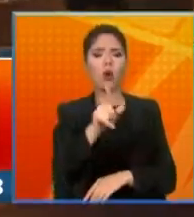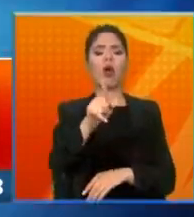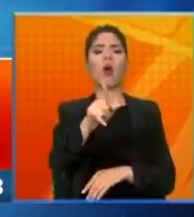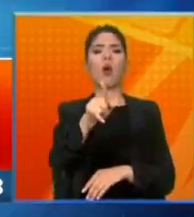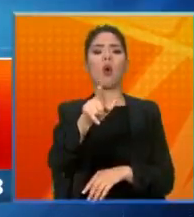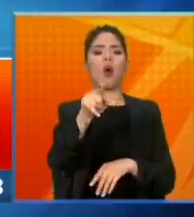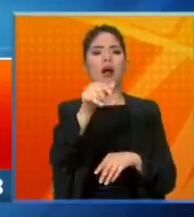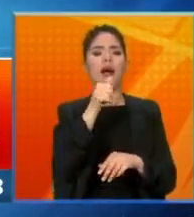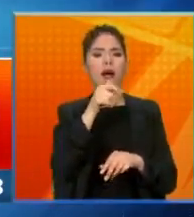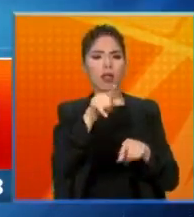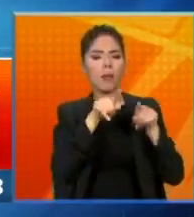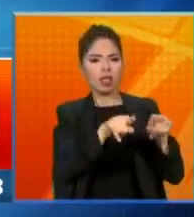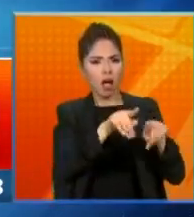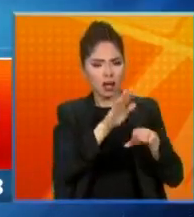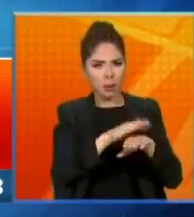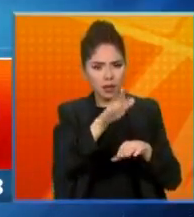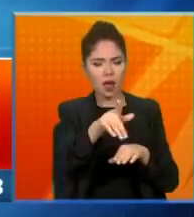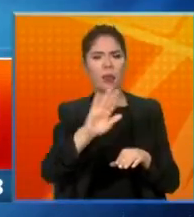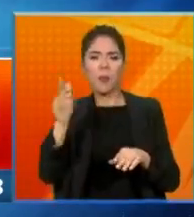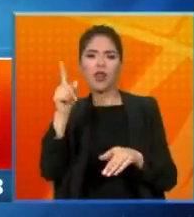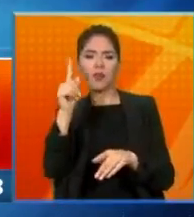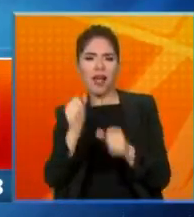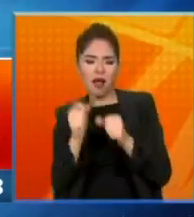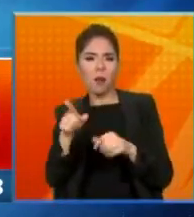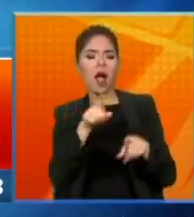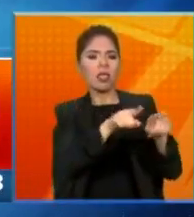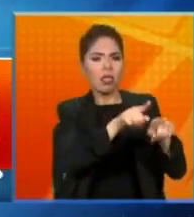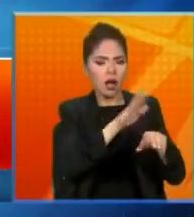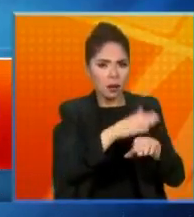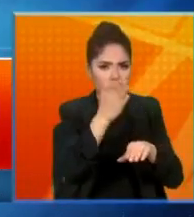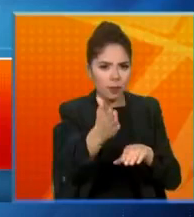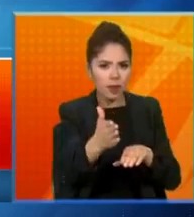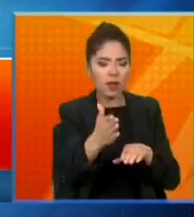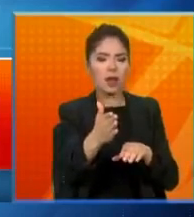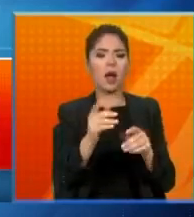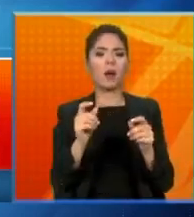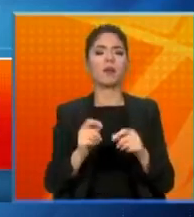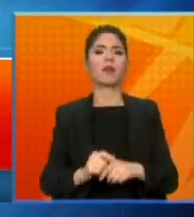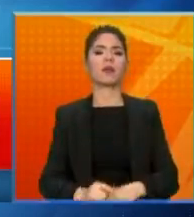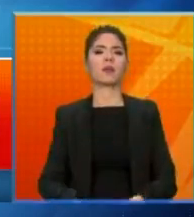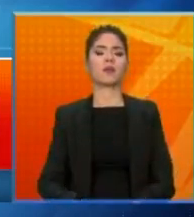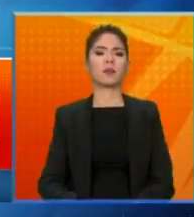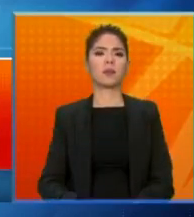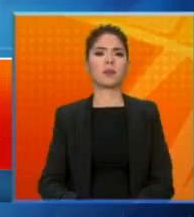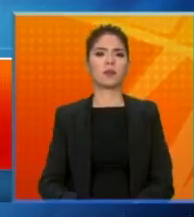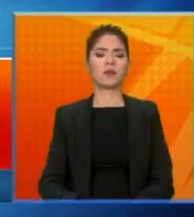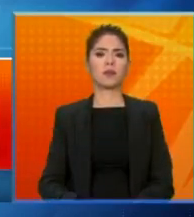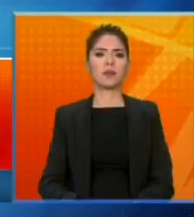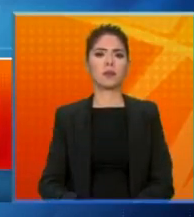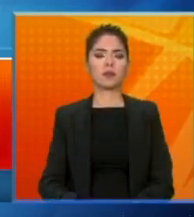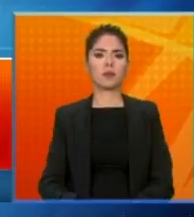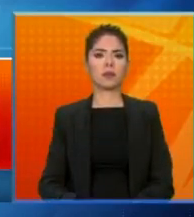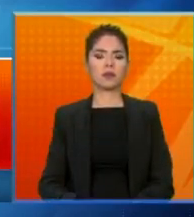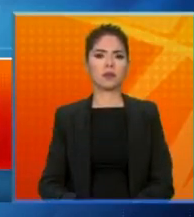peşine düştü. Arabaları kundakladılar. Şu anda peşlerine gidiyoruz. Evet, Balat'ta 2-3 tane çocuk arabayı